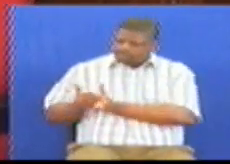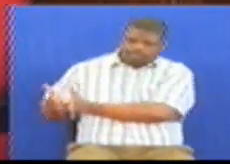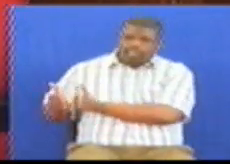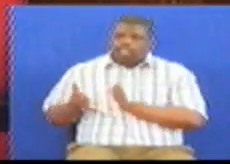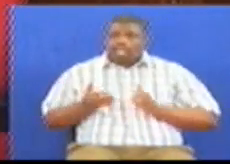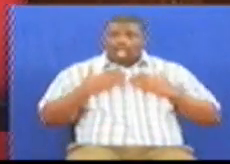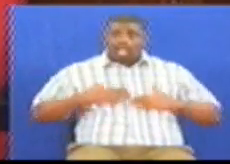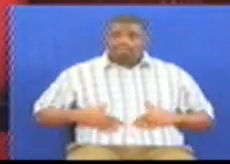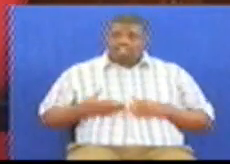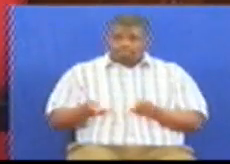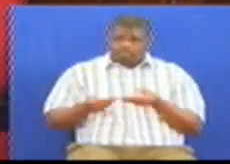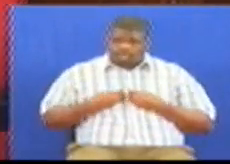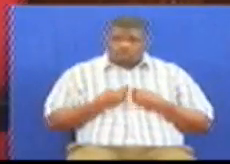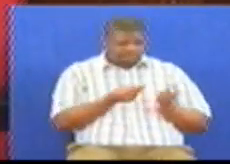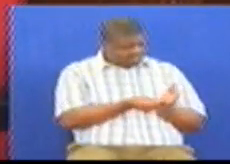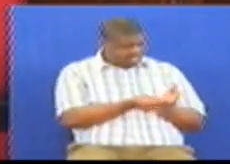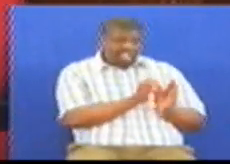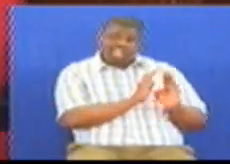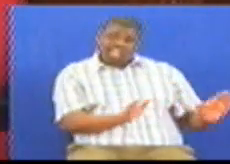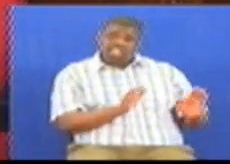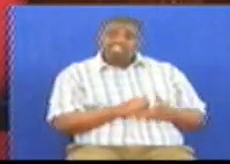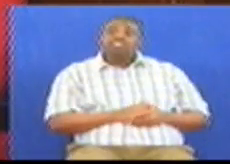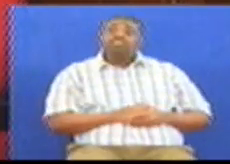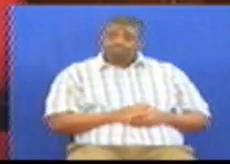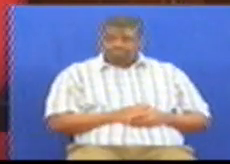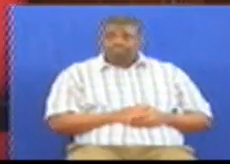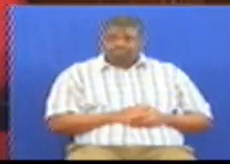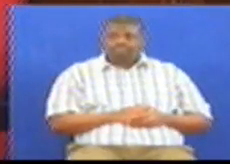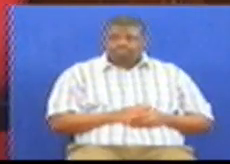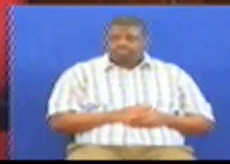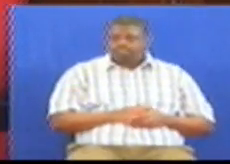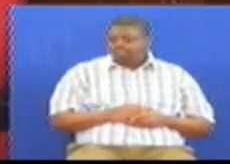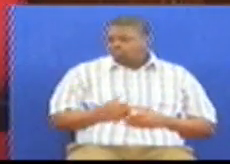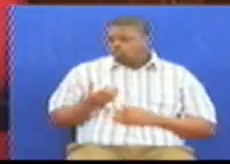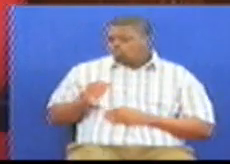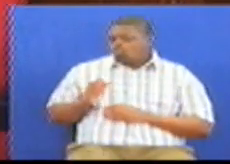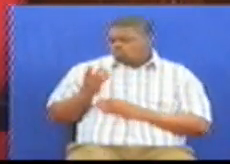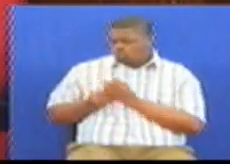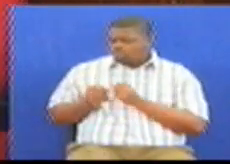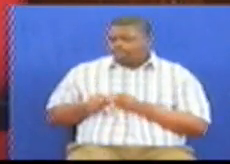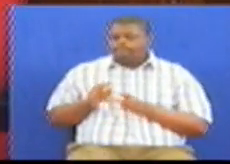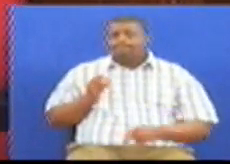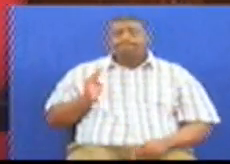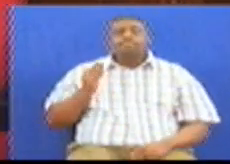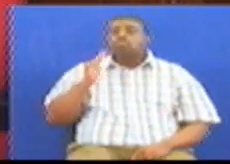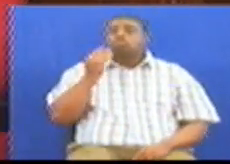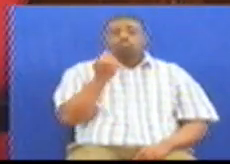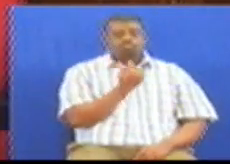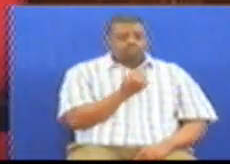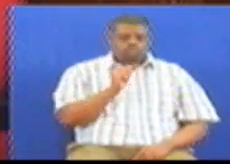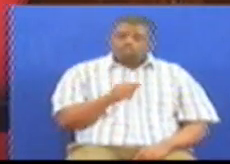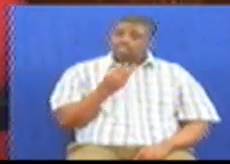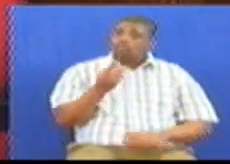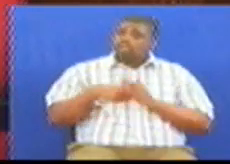na kituo ambacho tumeletewa fedha kinaendelea kujengwa. Tuna jumla ya bilioni moja pale na nukta tatu kwenye vituo vya